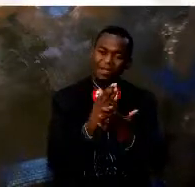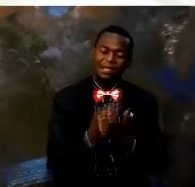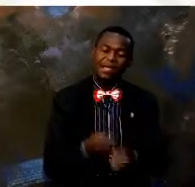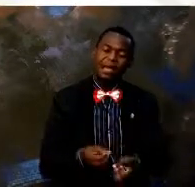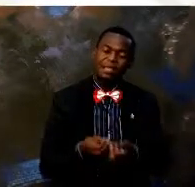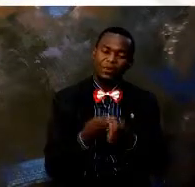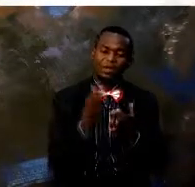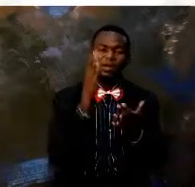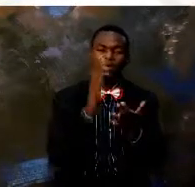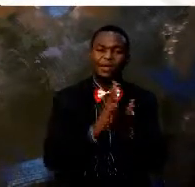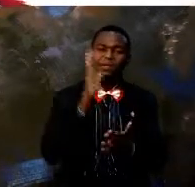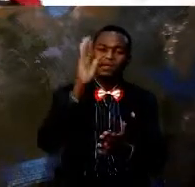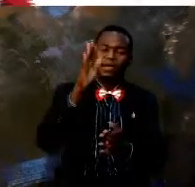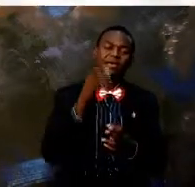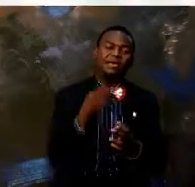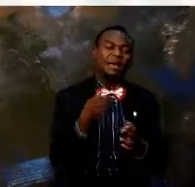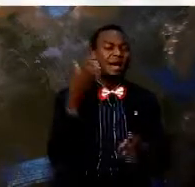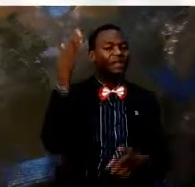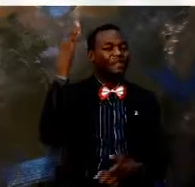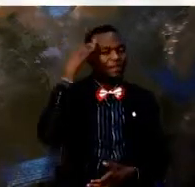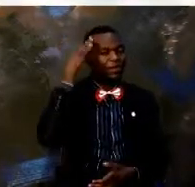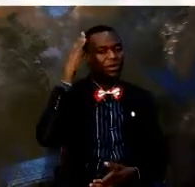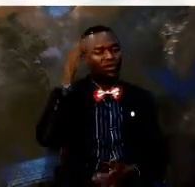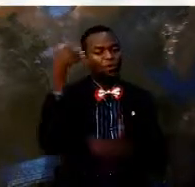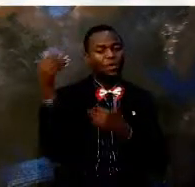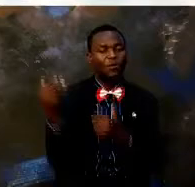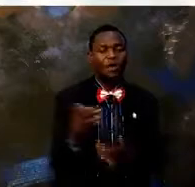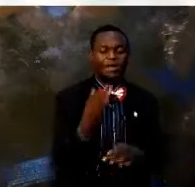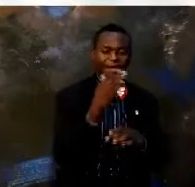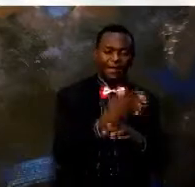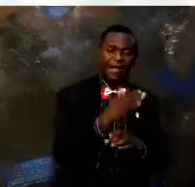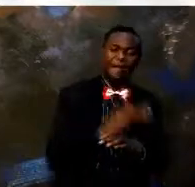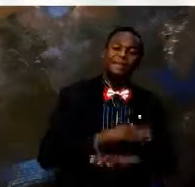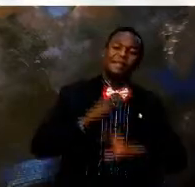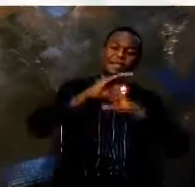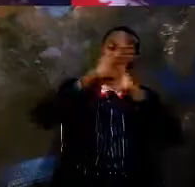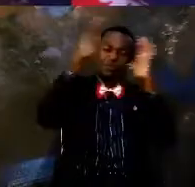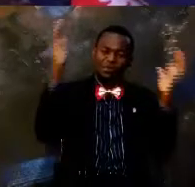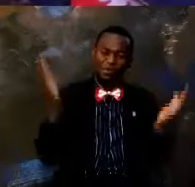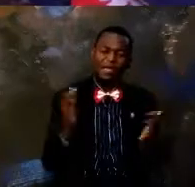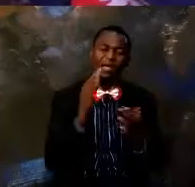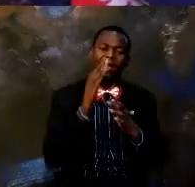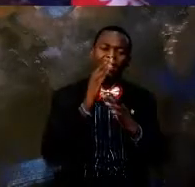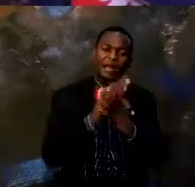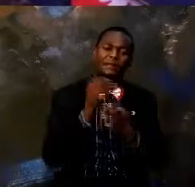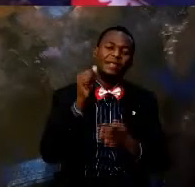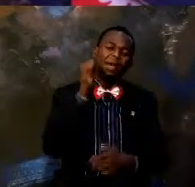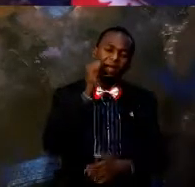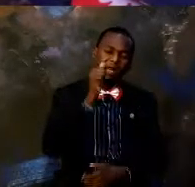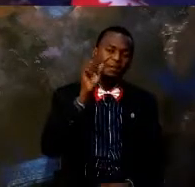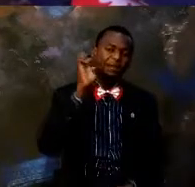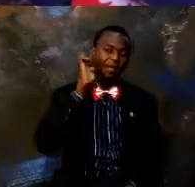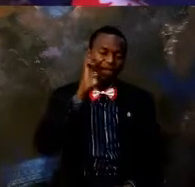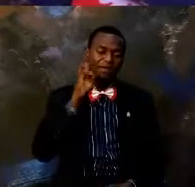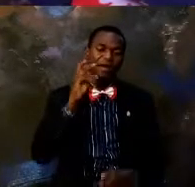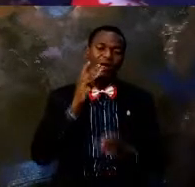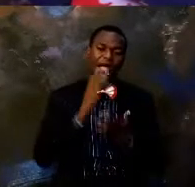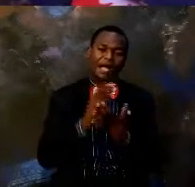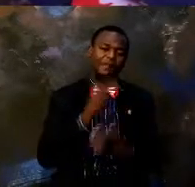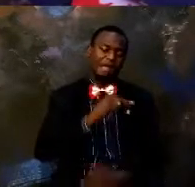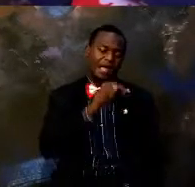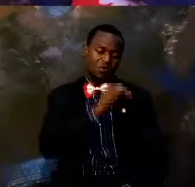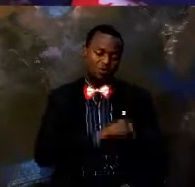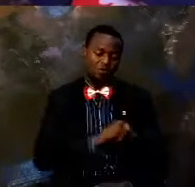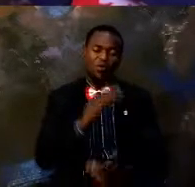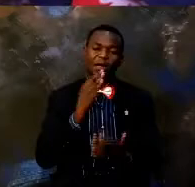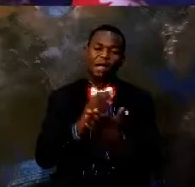yake. Amejulikana kuwa mwana kabla ya dunia, kabla ya Adamu na Hawa, kabla ya Nuhu, kabla ya